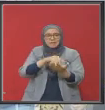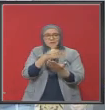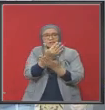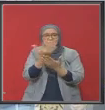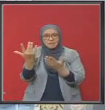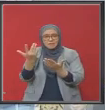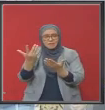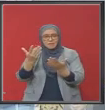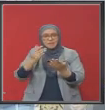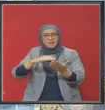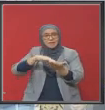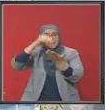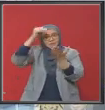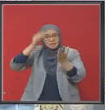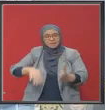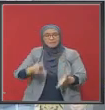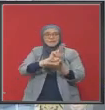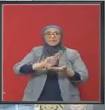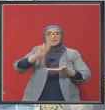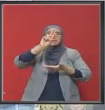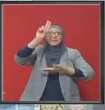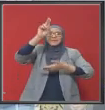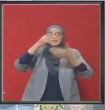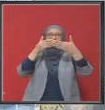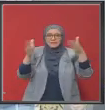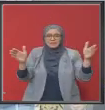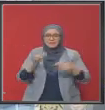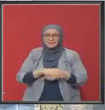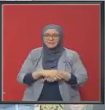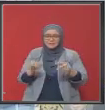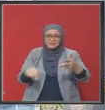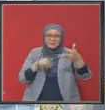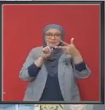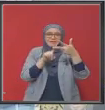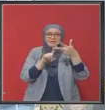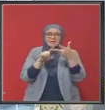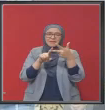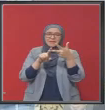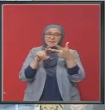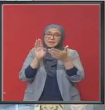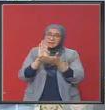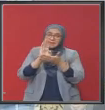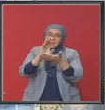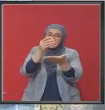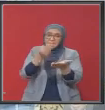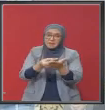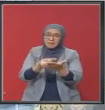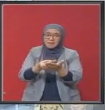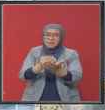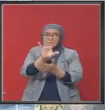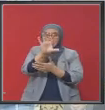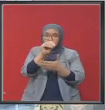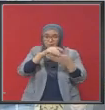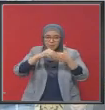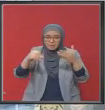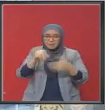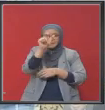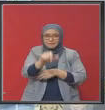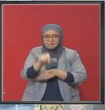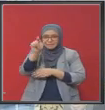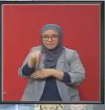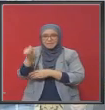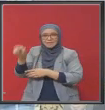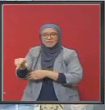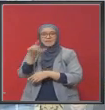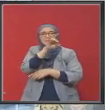8965 Plaza industri awam yang ketiga bantuan tunai sebanyak 50 Ringgit seorang secara one